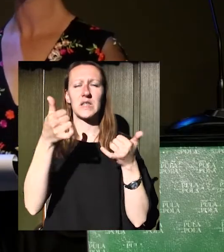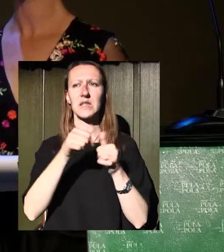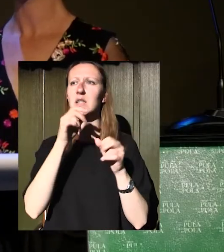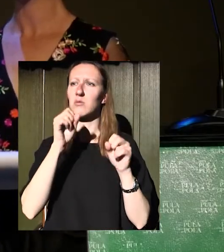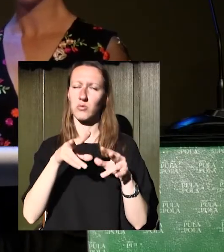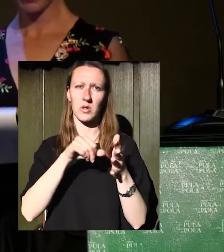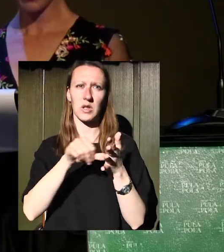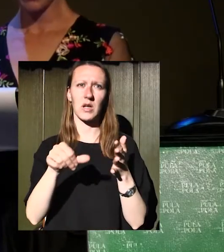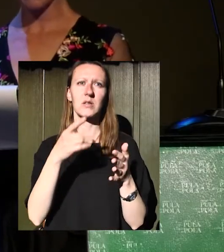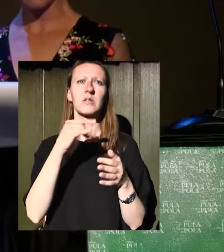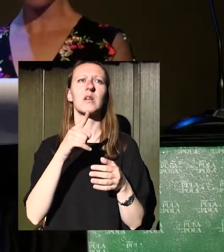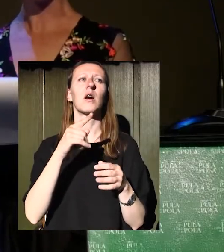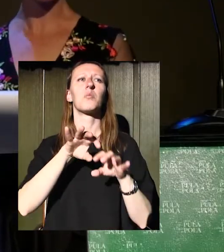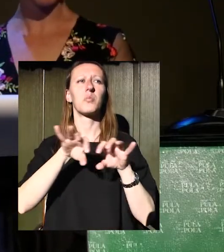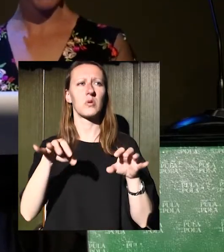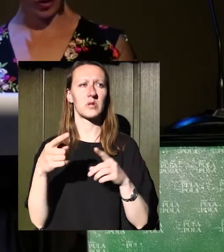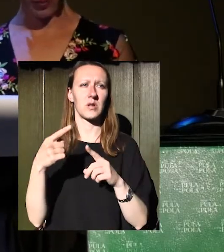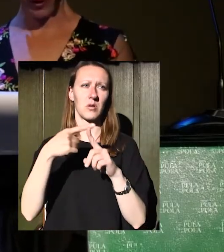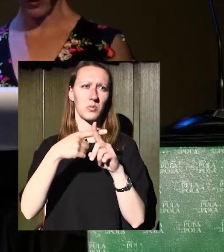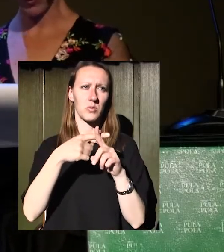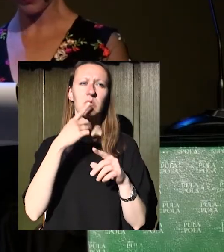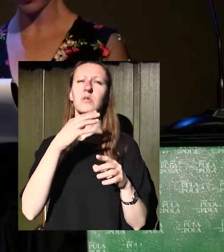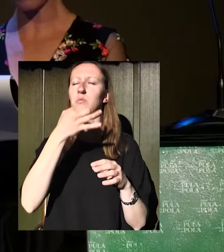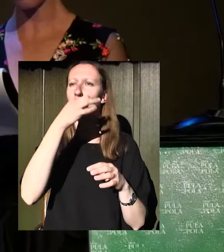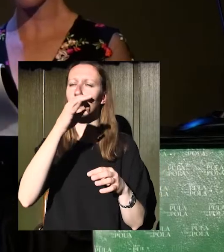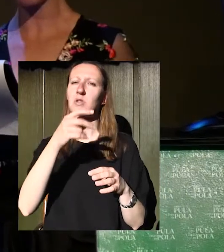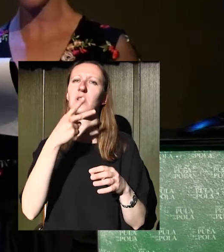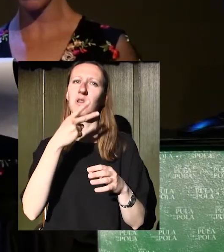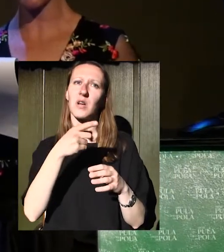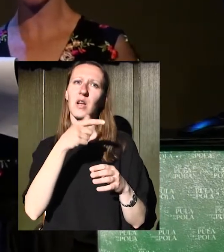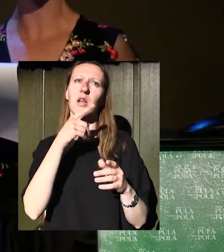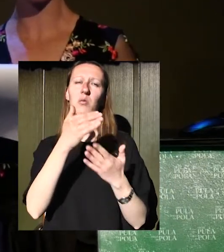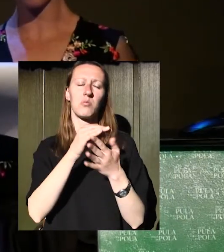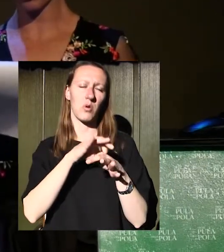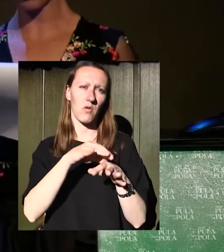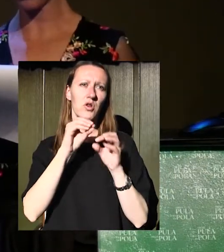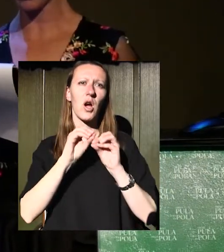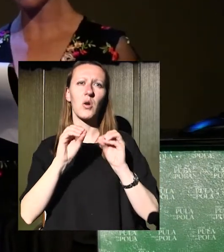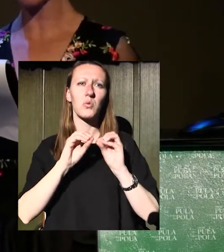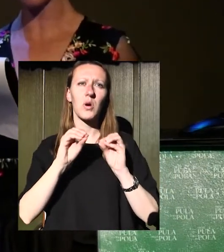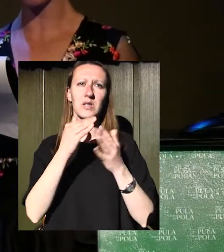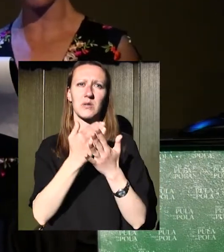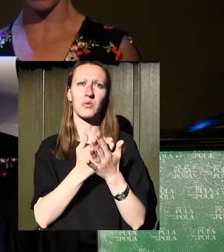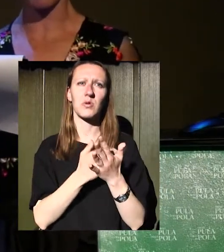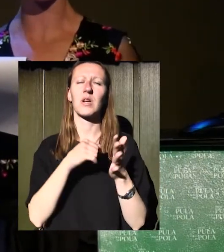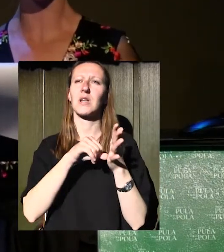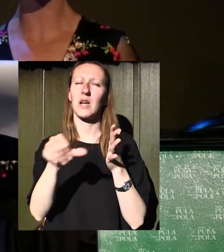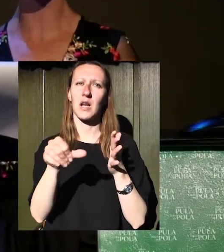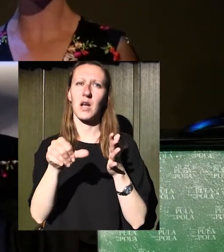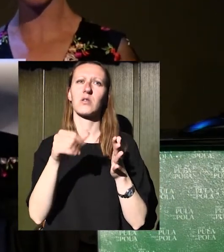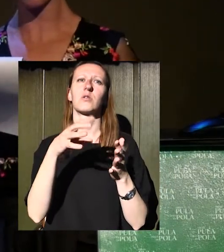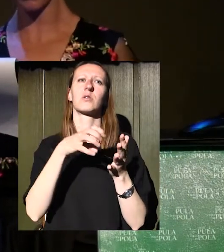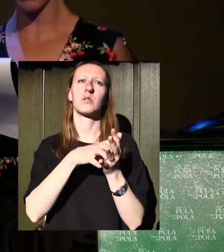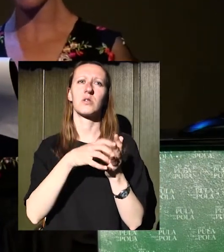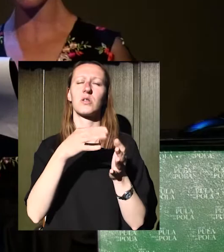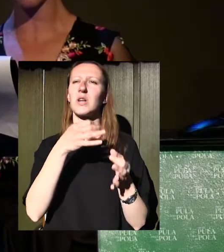Istra di Pola. Za poseban doprinos u napređivanju izviđaštva i provođenju edukacijskih programa nagrađuje